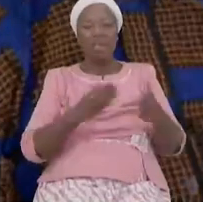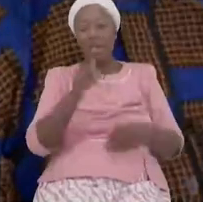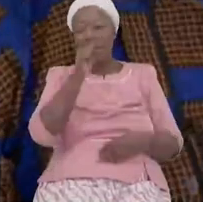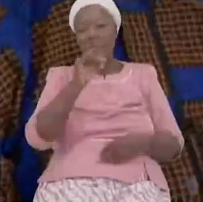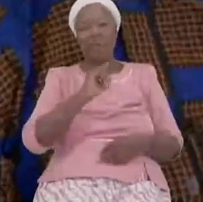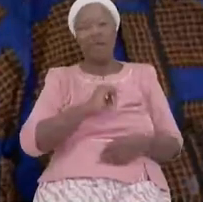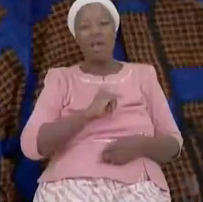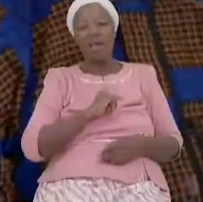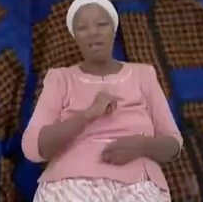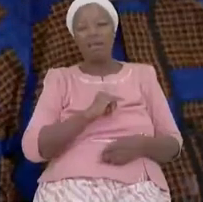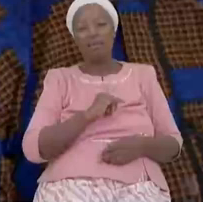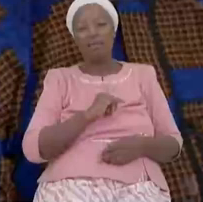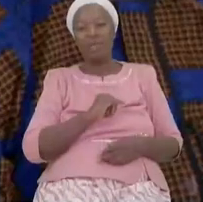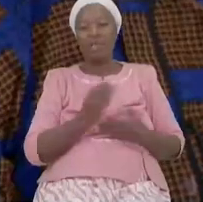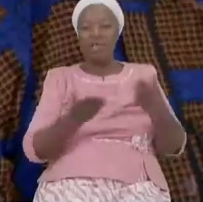me voici,